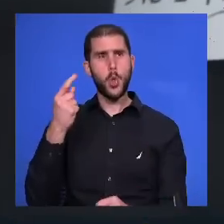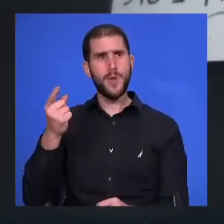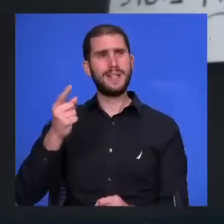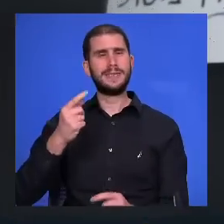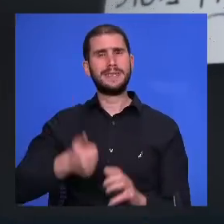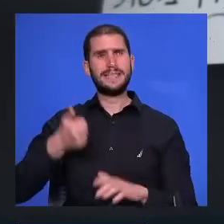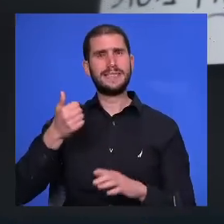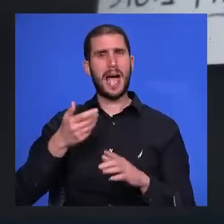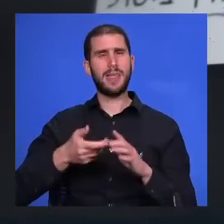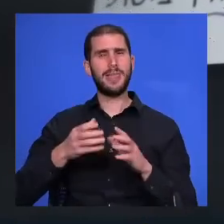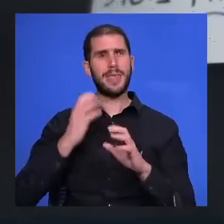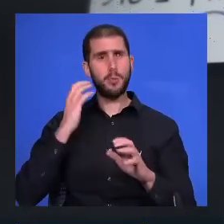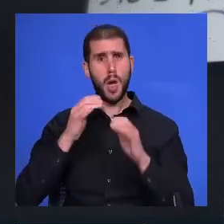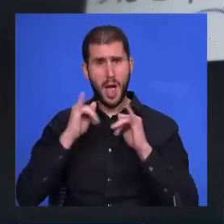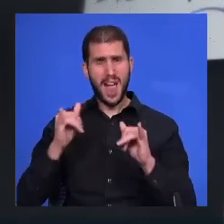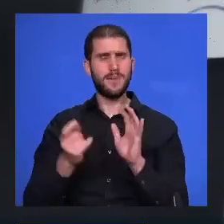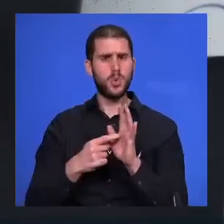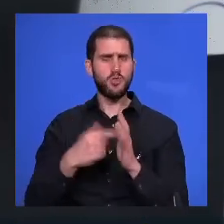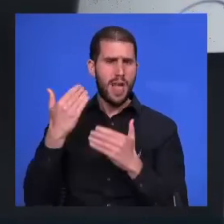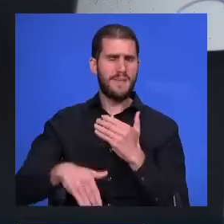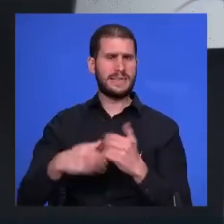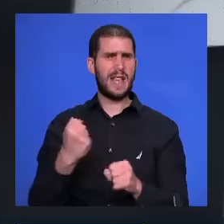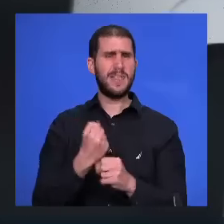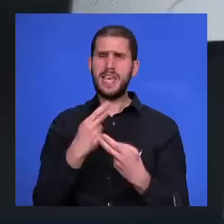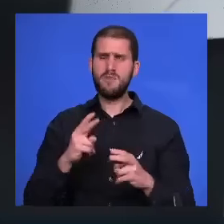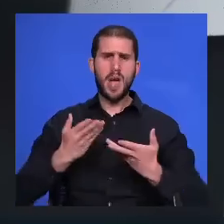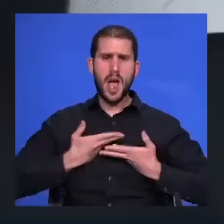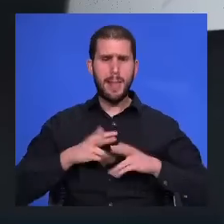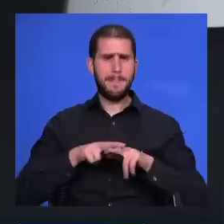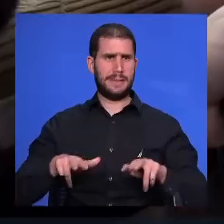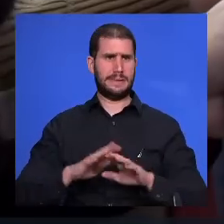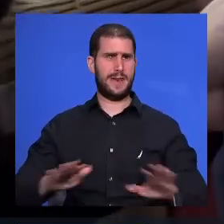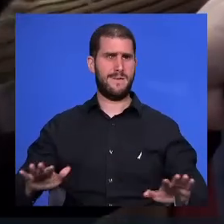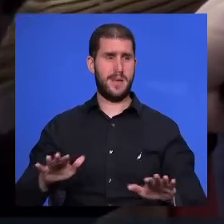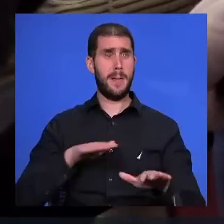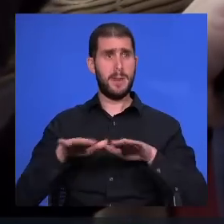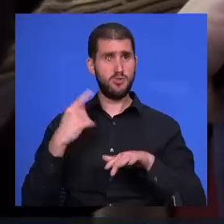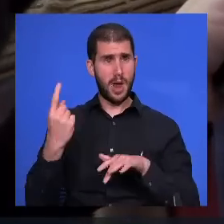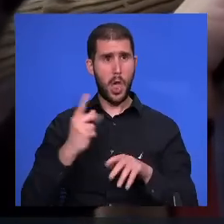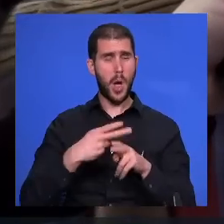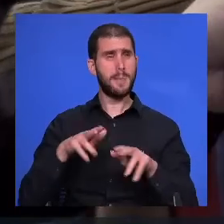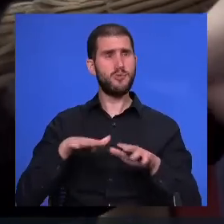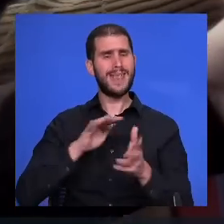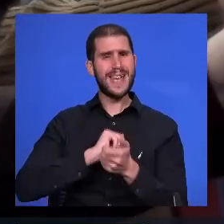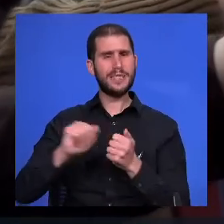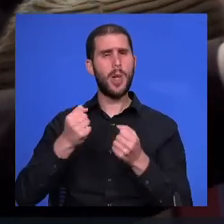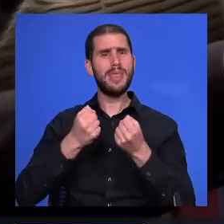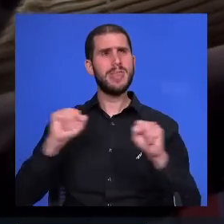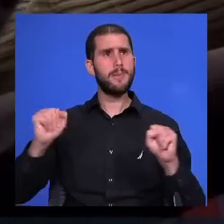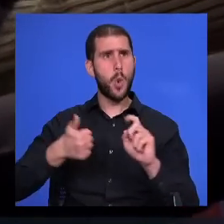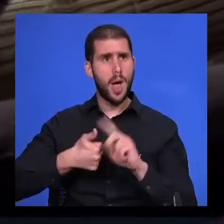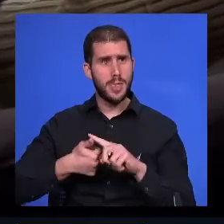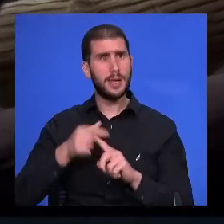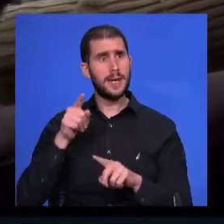התחבורה רגב ודרש שתעצור את העבודות. לא נוכל להשלים עם המצב הזה. הממשלה הזאת היא לא רק ממשלת חיסול הדמוקרטיה,